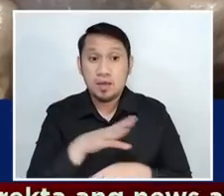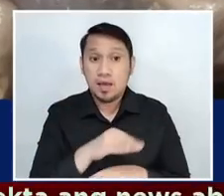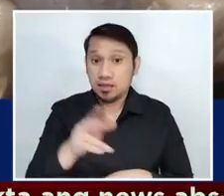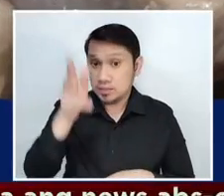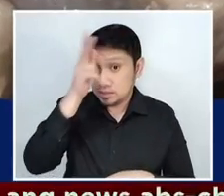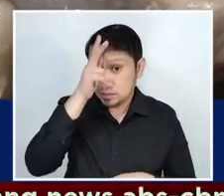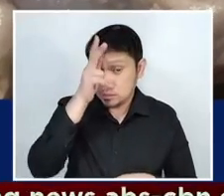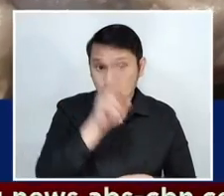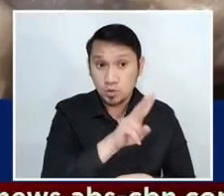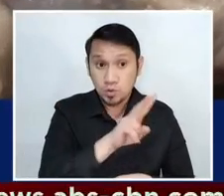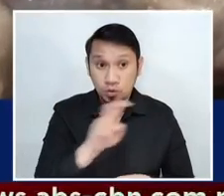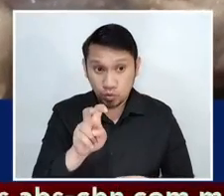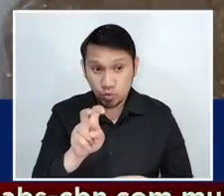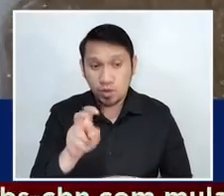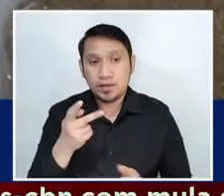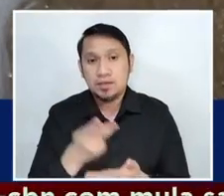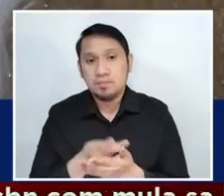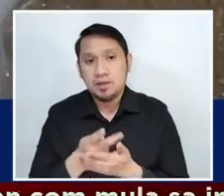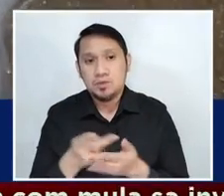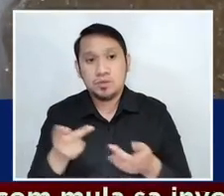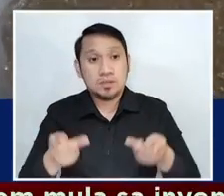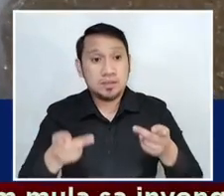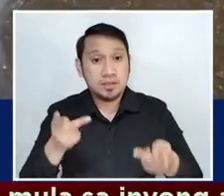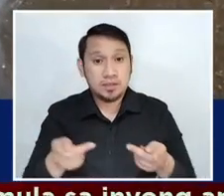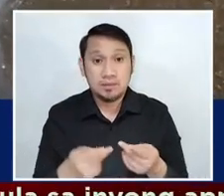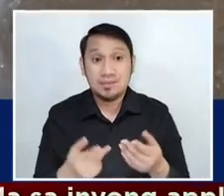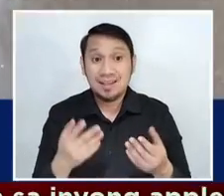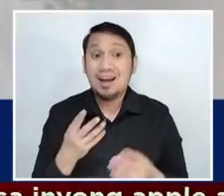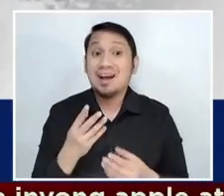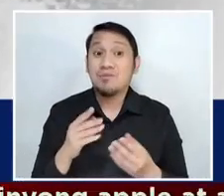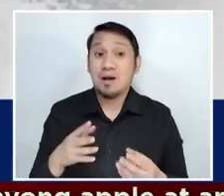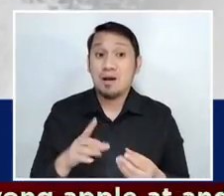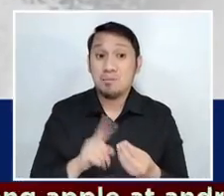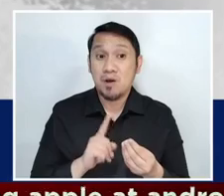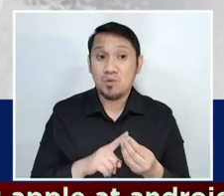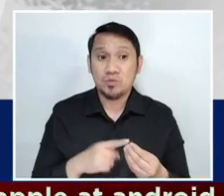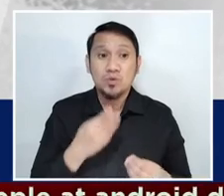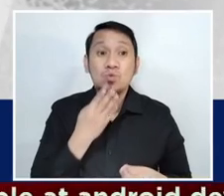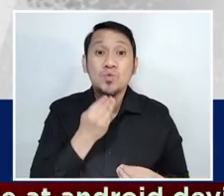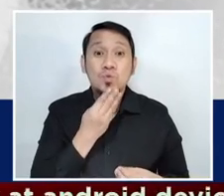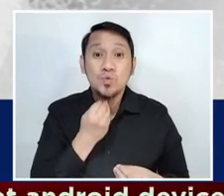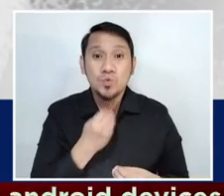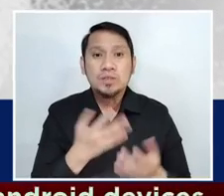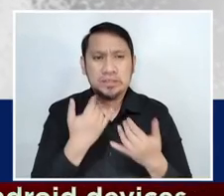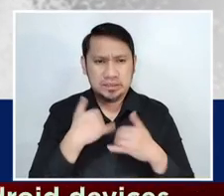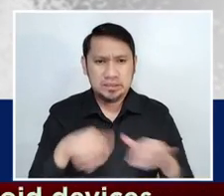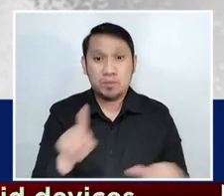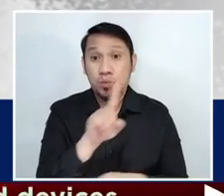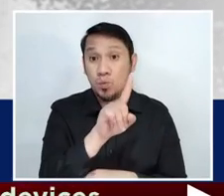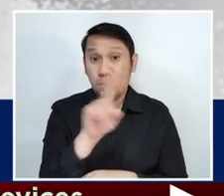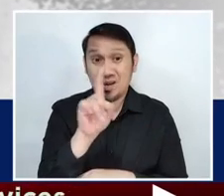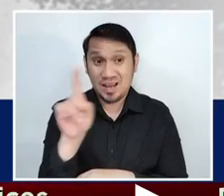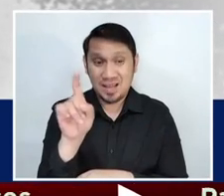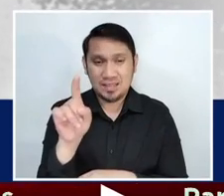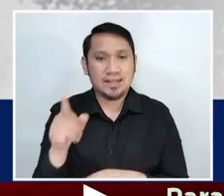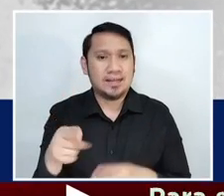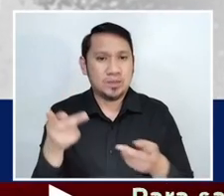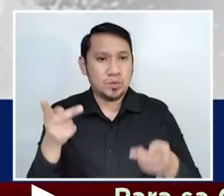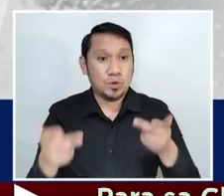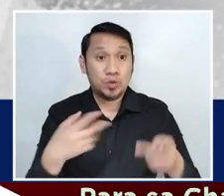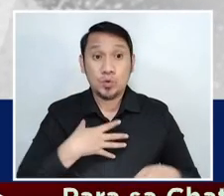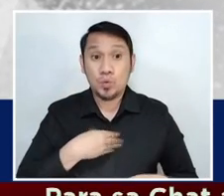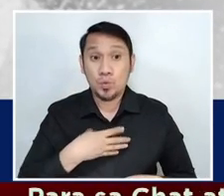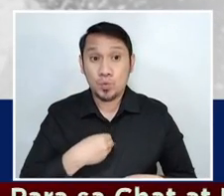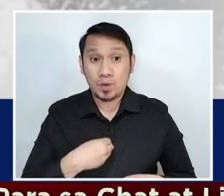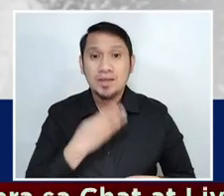nasa 200 pesos kada kilo. Sa asukal, hindi pa rin bumababa sa 100 pesos ang isang kilo ng refined sugar,